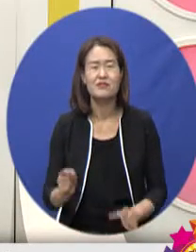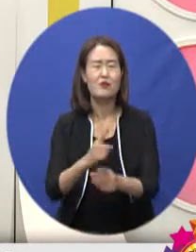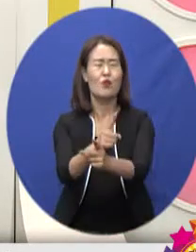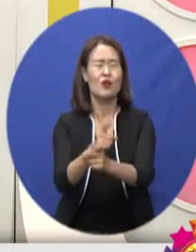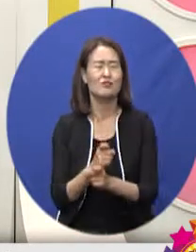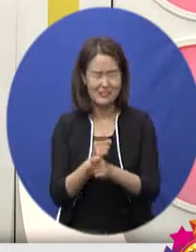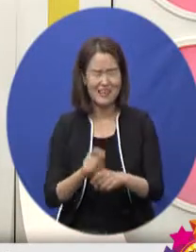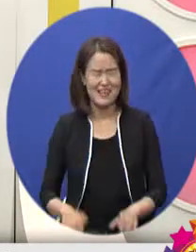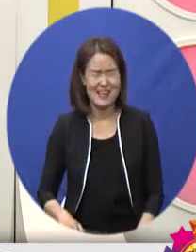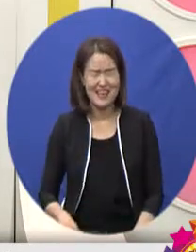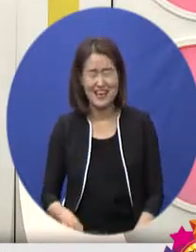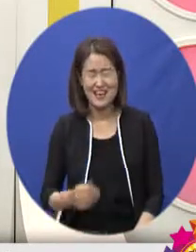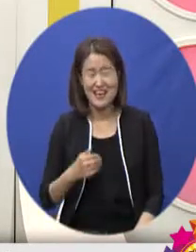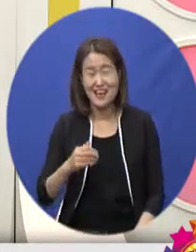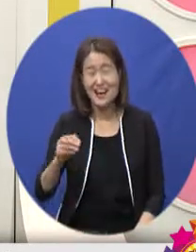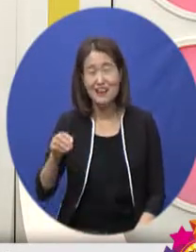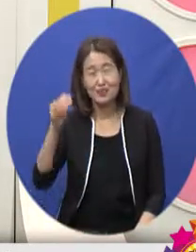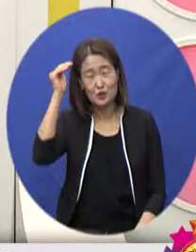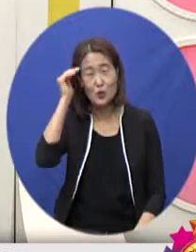이원수예요. 아싸!